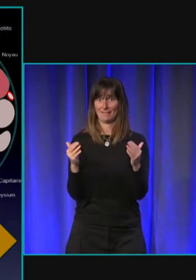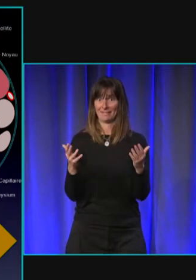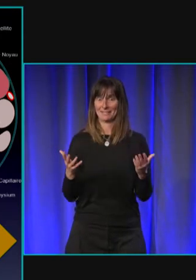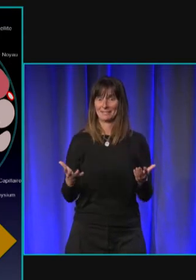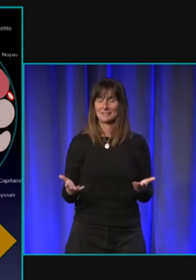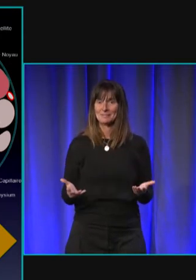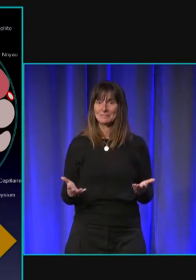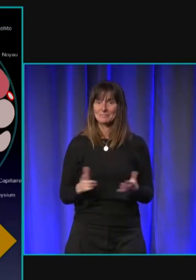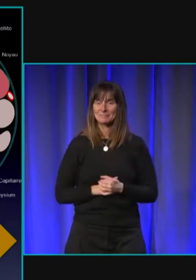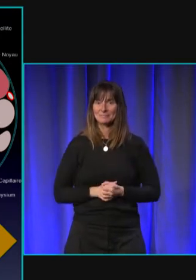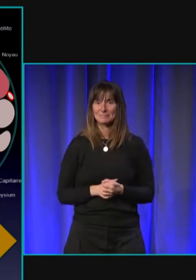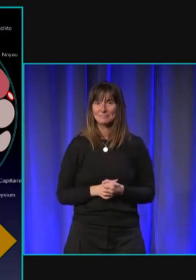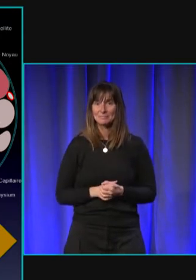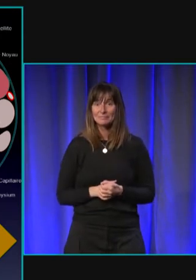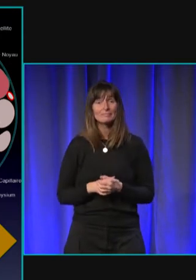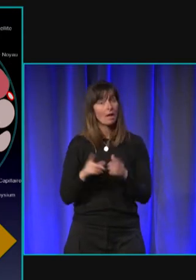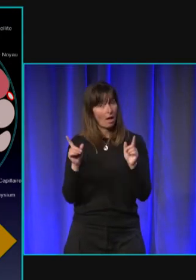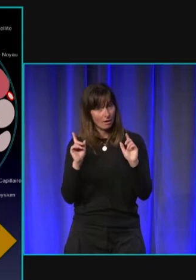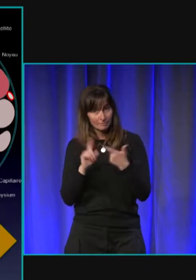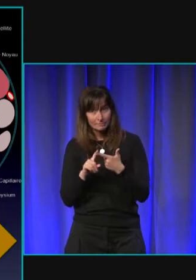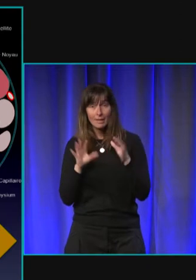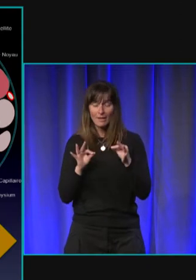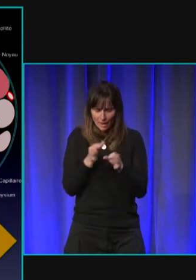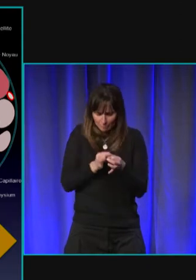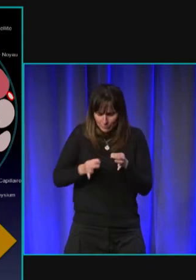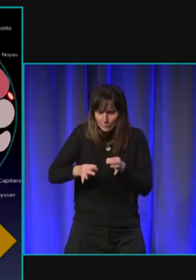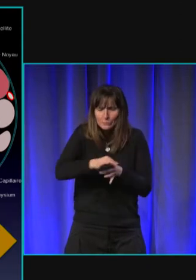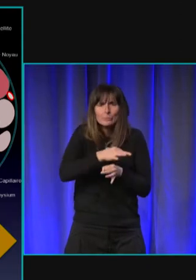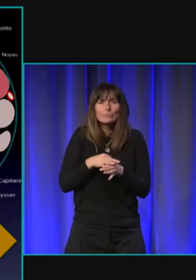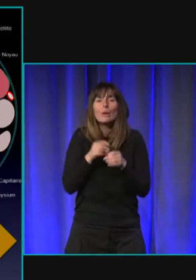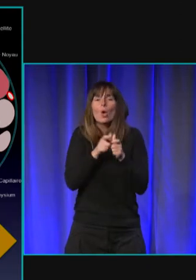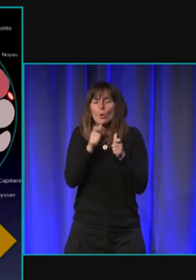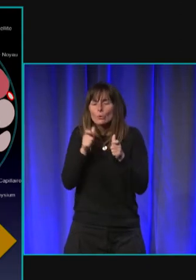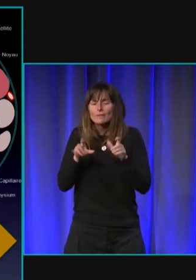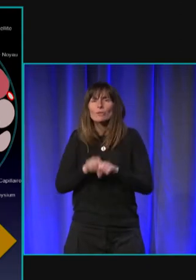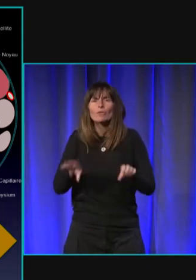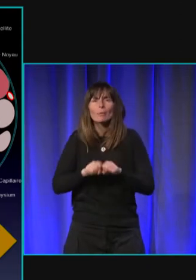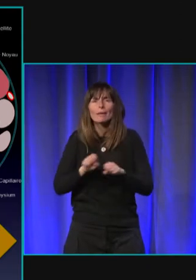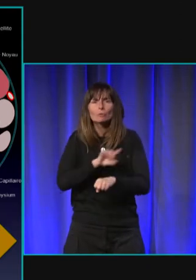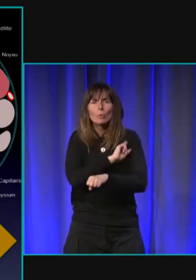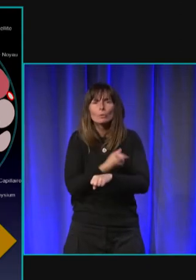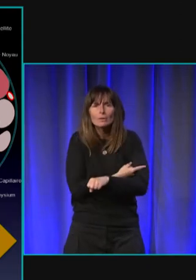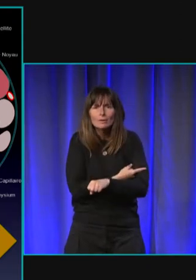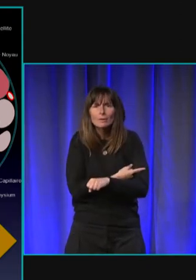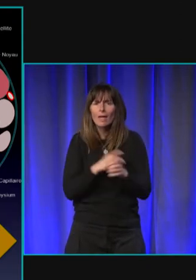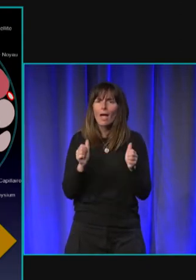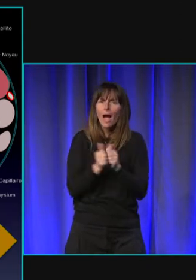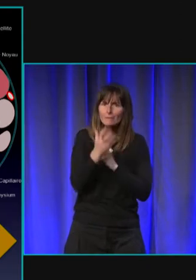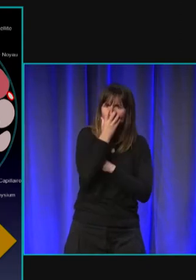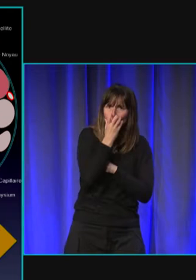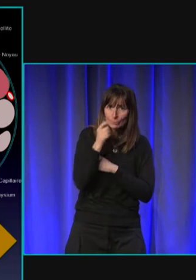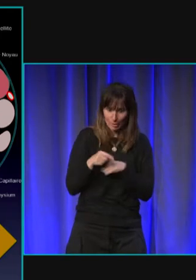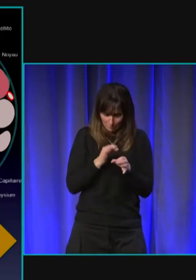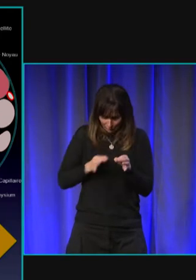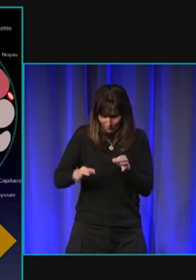au niveau de la densité en mitochondrie, ces fameuses usines de fabrication de l'énergie d'origine aérobie. Cette densité